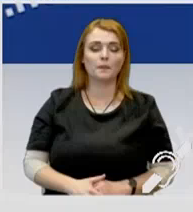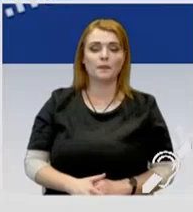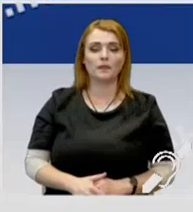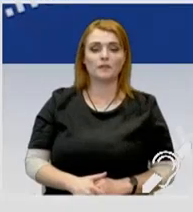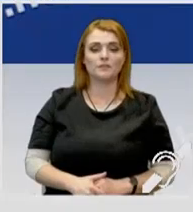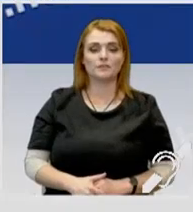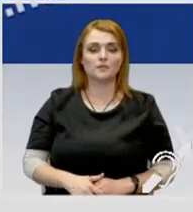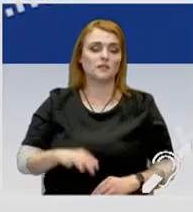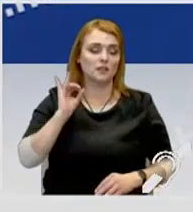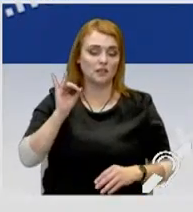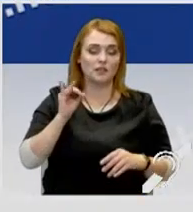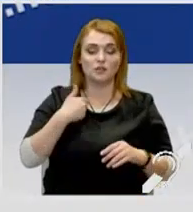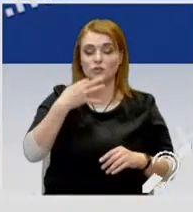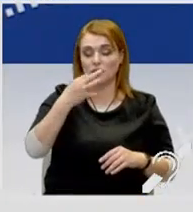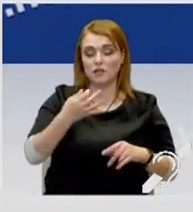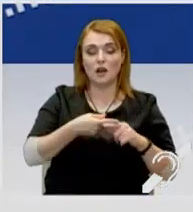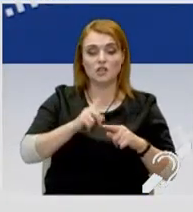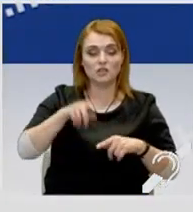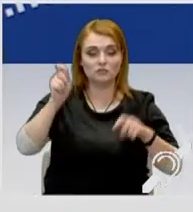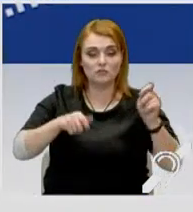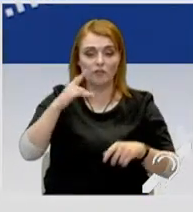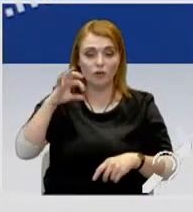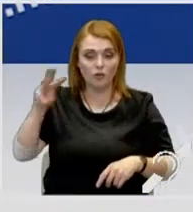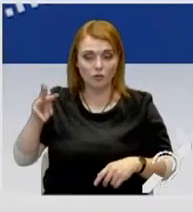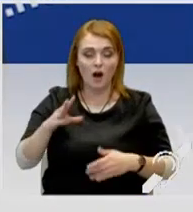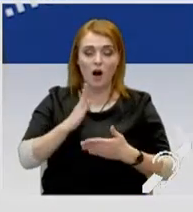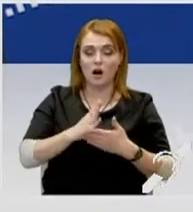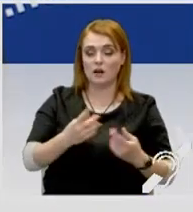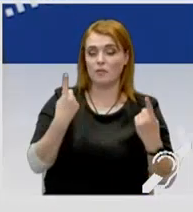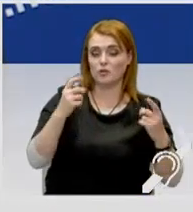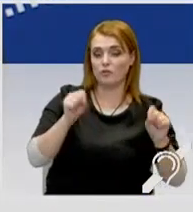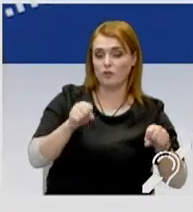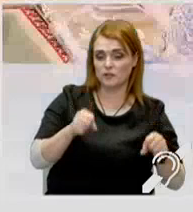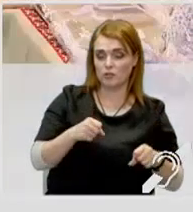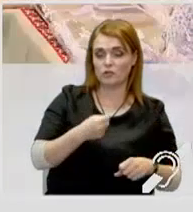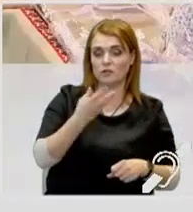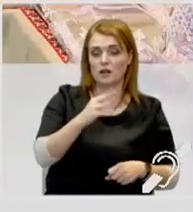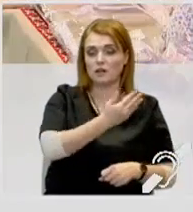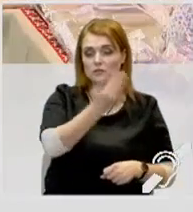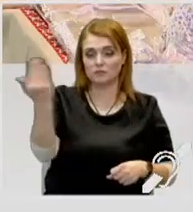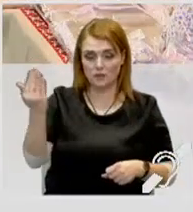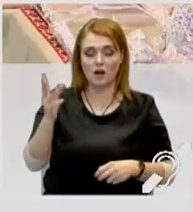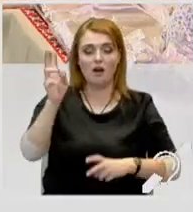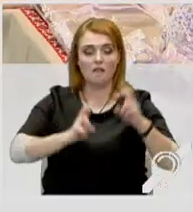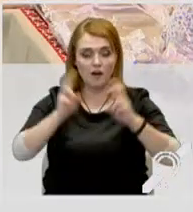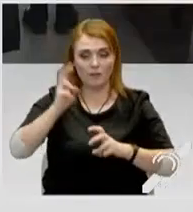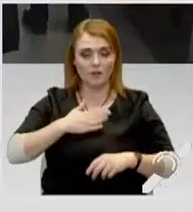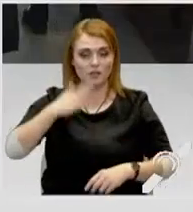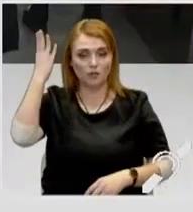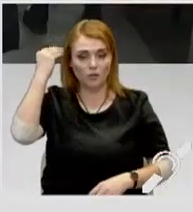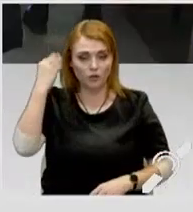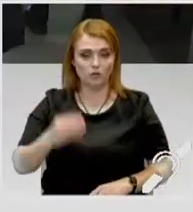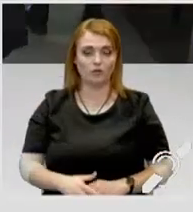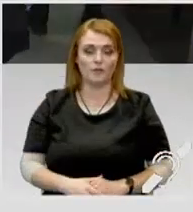o oportunitate pentru producător, pentru cel care are o industrie, de a se manifesta, de a arăta tot ceea ce produce, de a